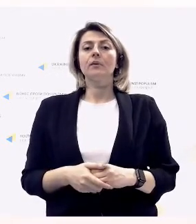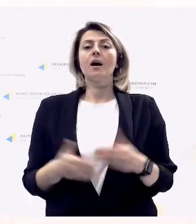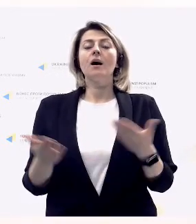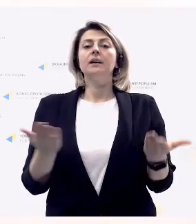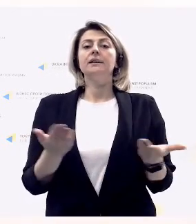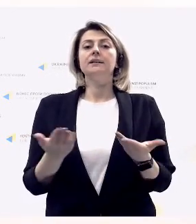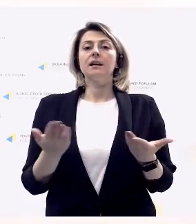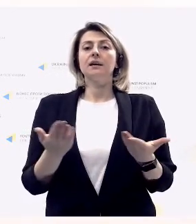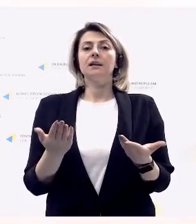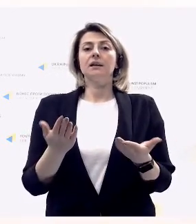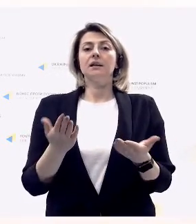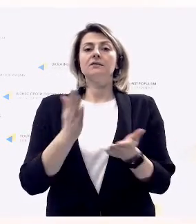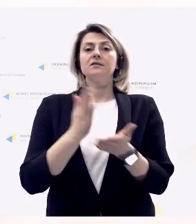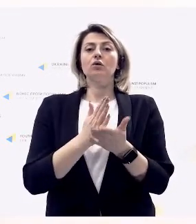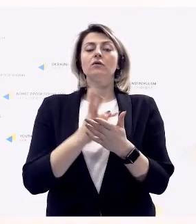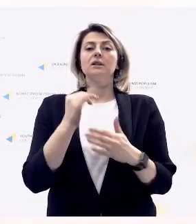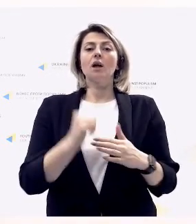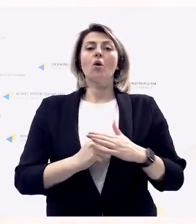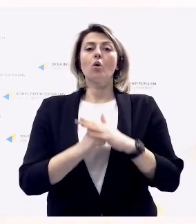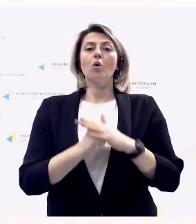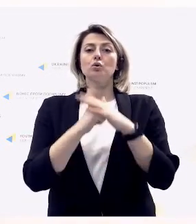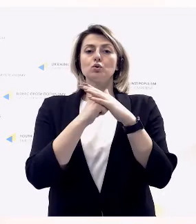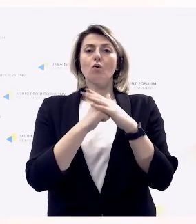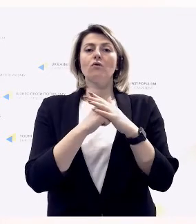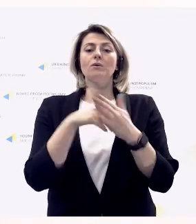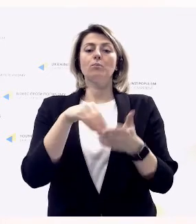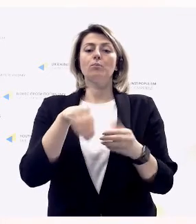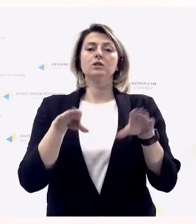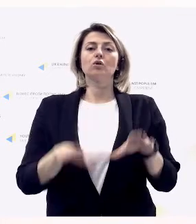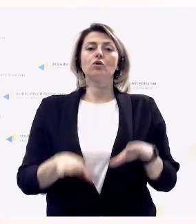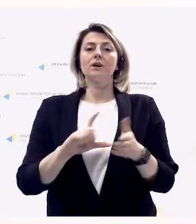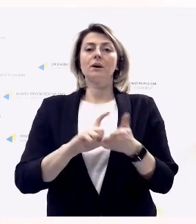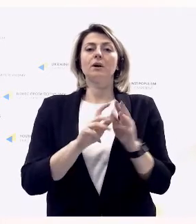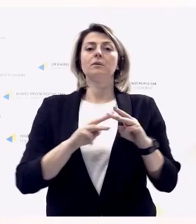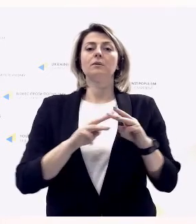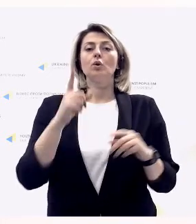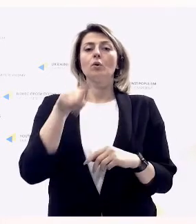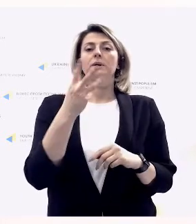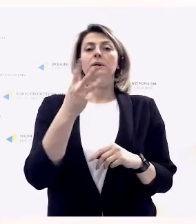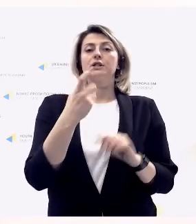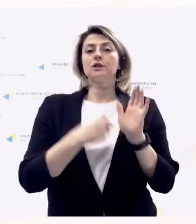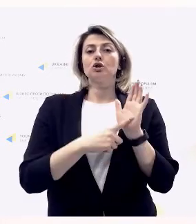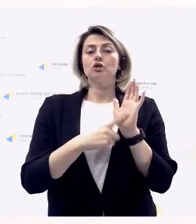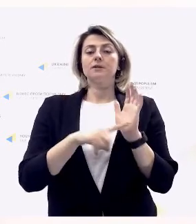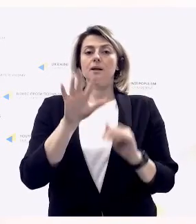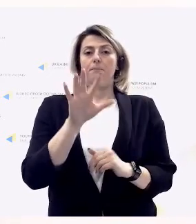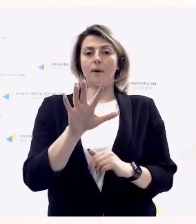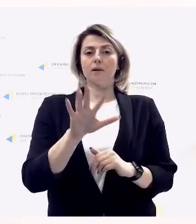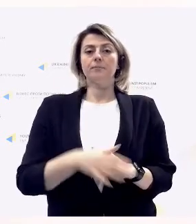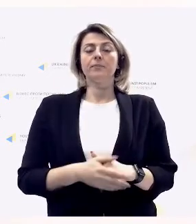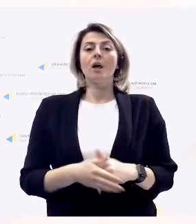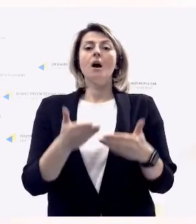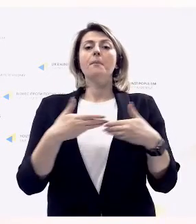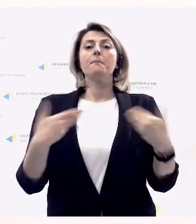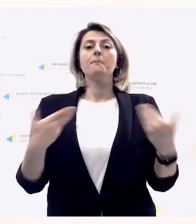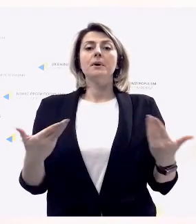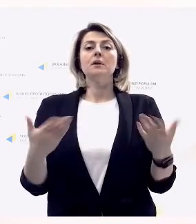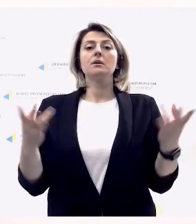які встановлені на основі постанови Кабінету міністрів номер 365. Ми